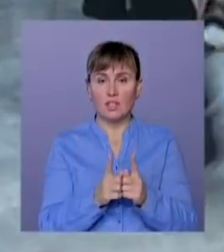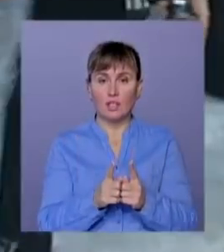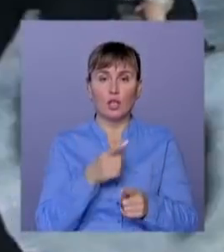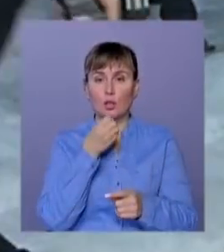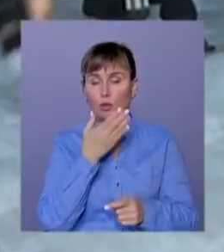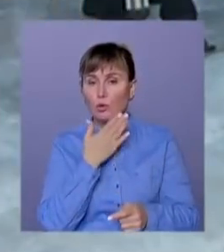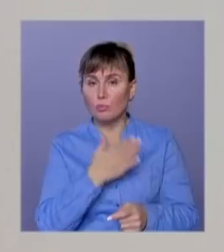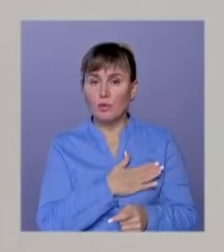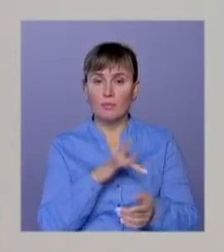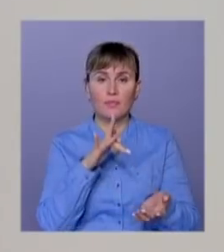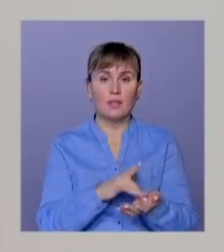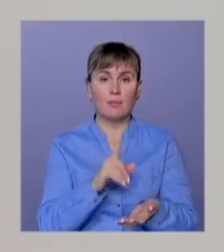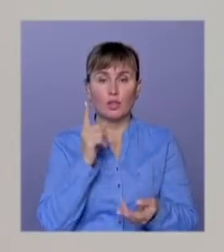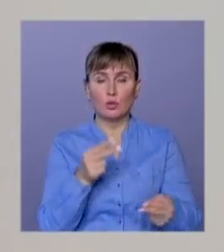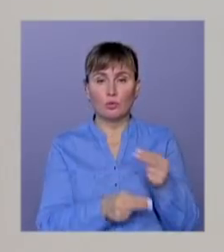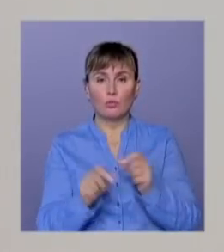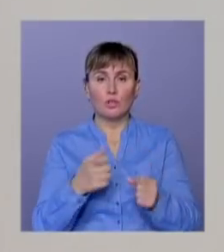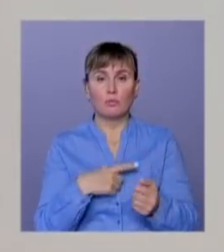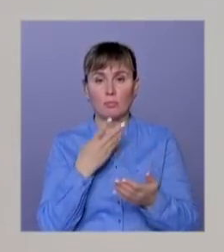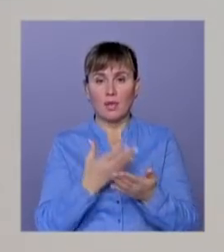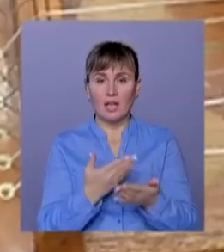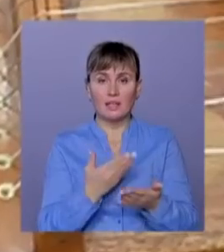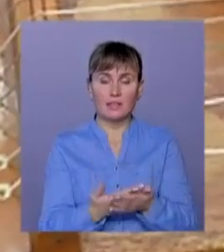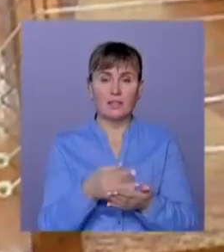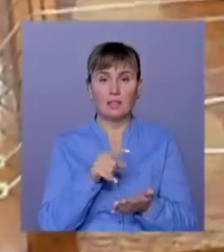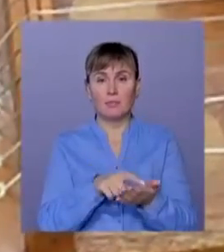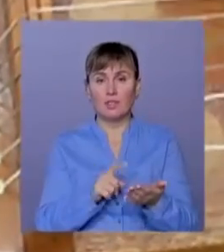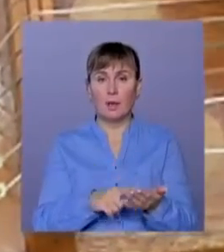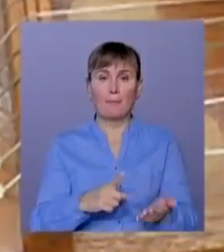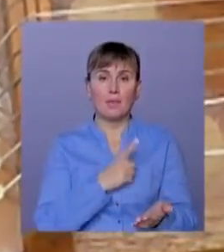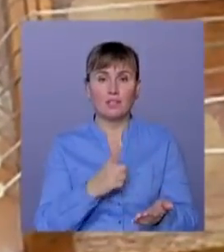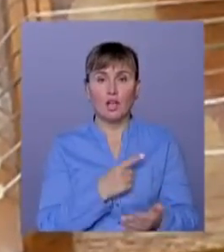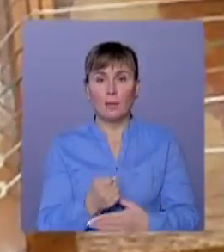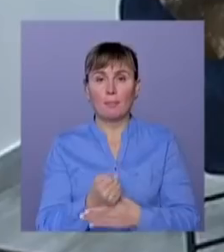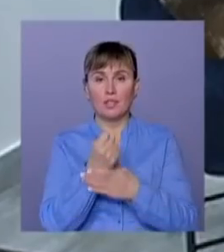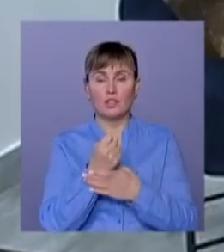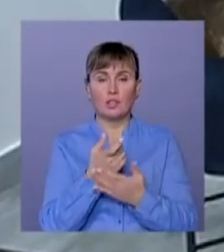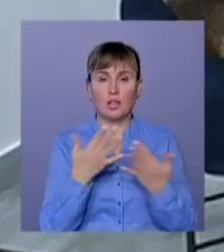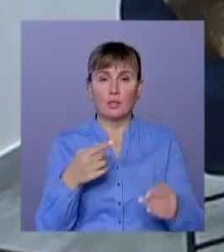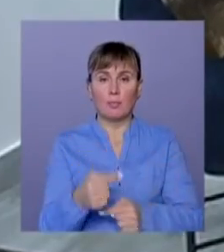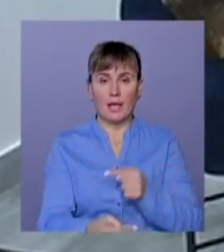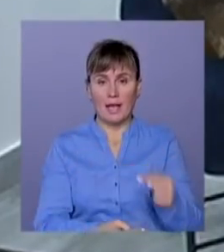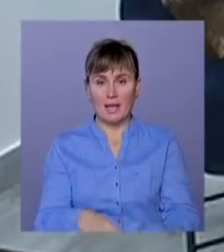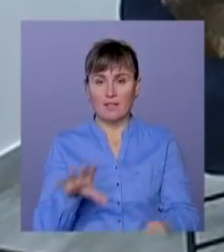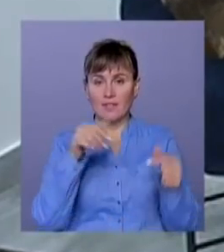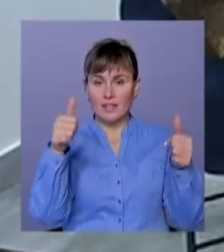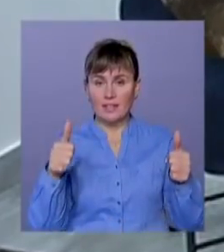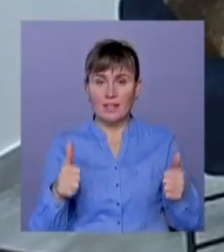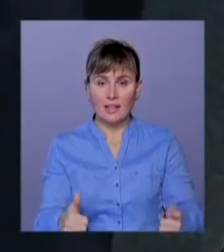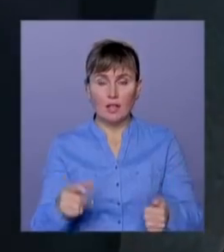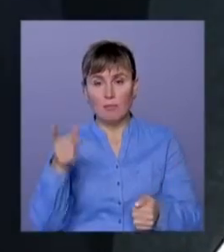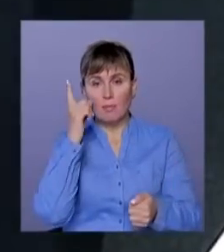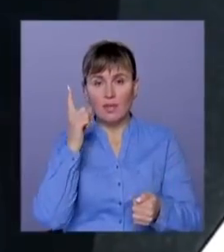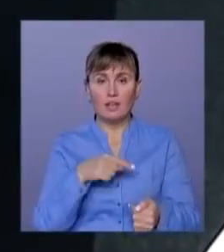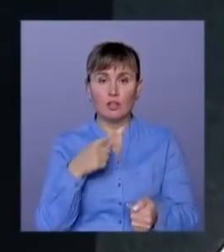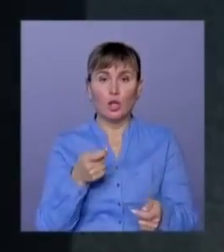досуговым центром. Молодые художники смогут себя проявить, маститые, поделиться мастерством, поддержать преемственность поколений. Все стенды и экспозиции мобильные,